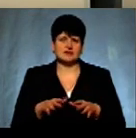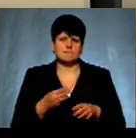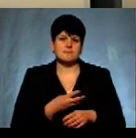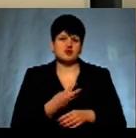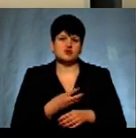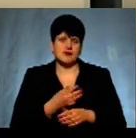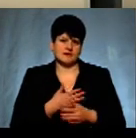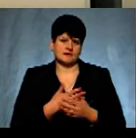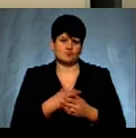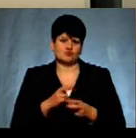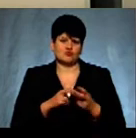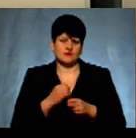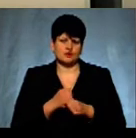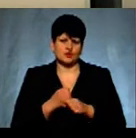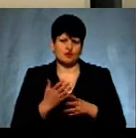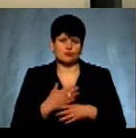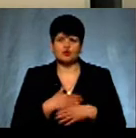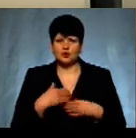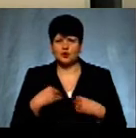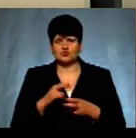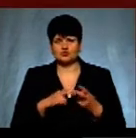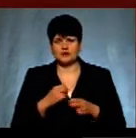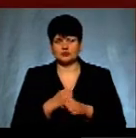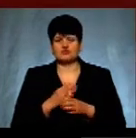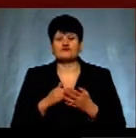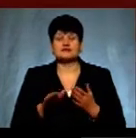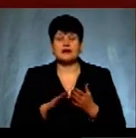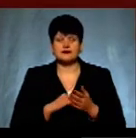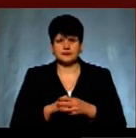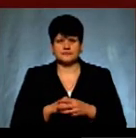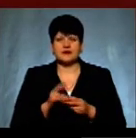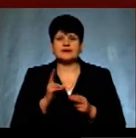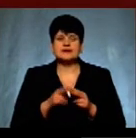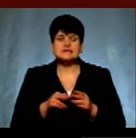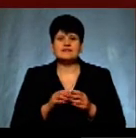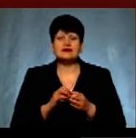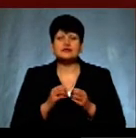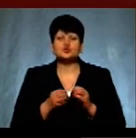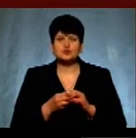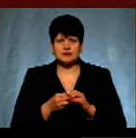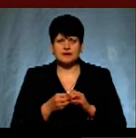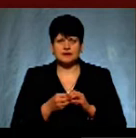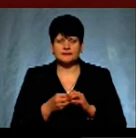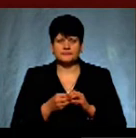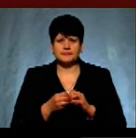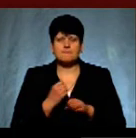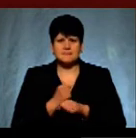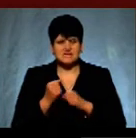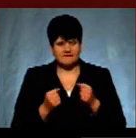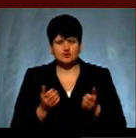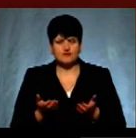бажання активно шукати роботу або не хоче шукати її взагалі. А кінцевий результат роботи кар'єрного радника –